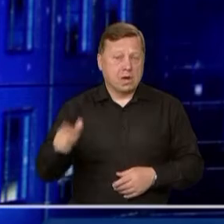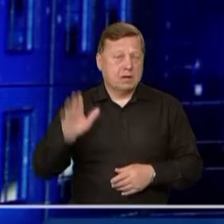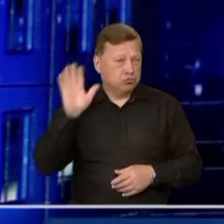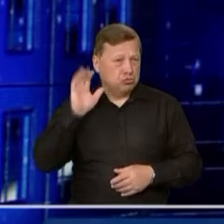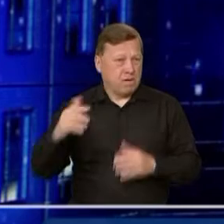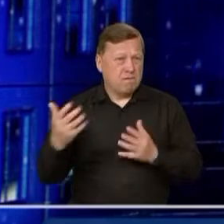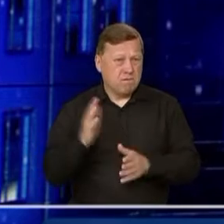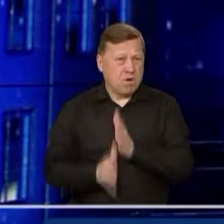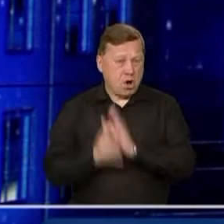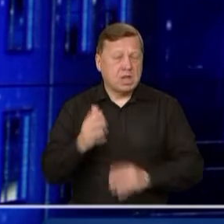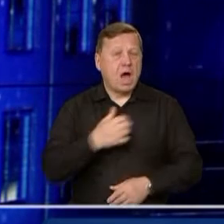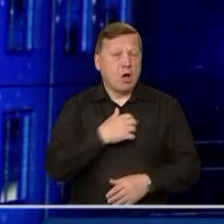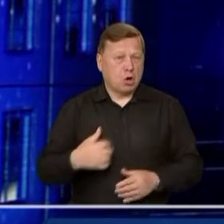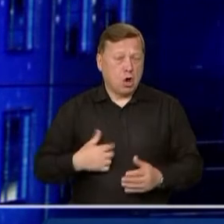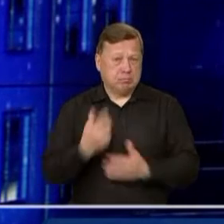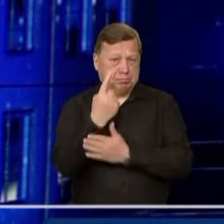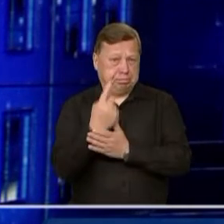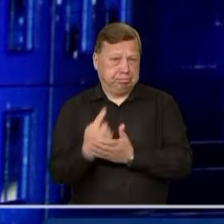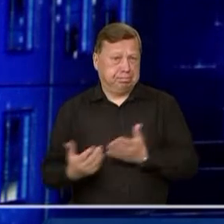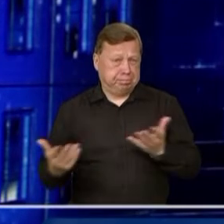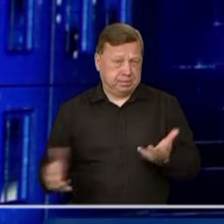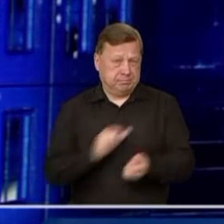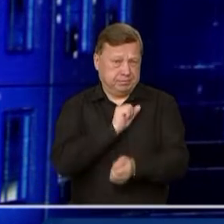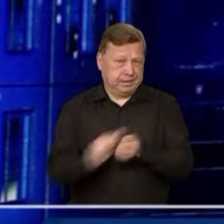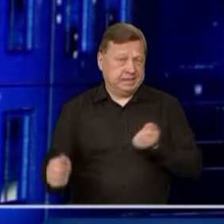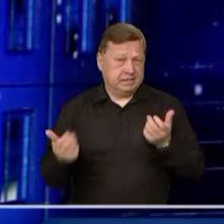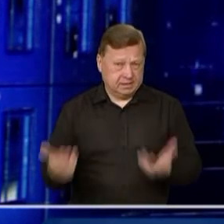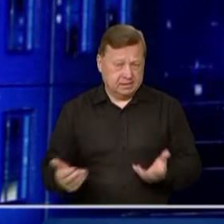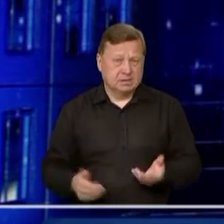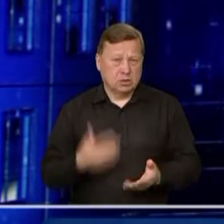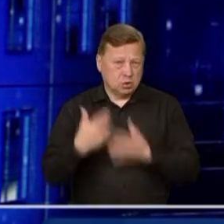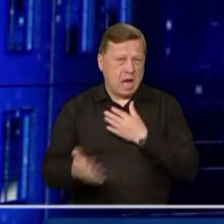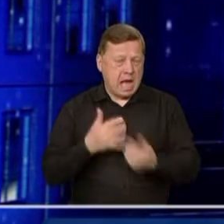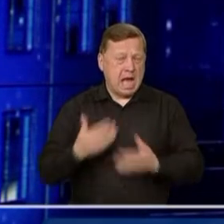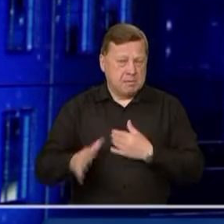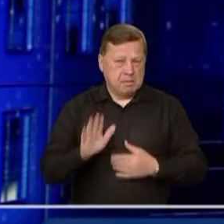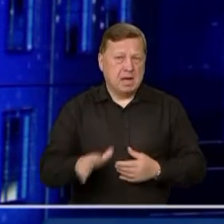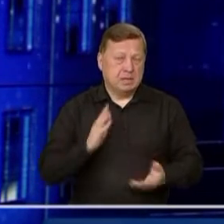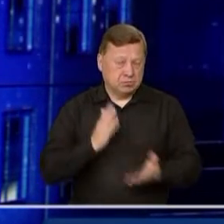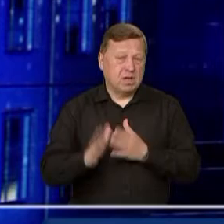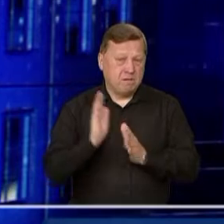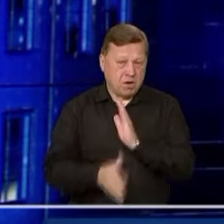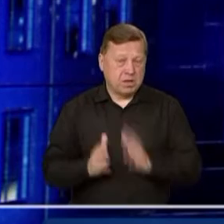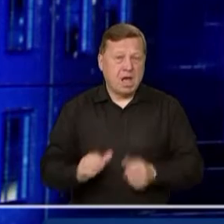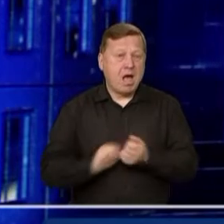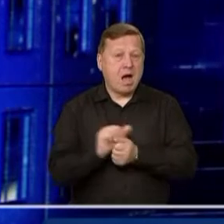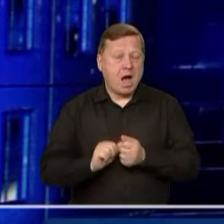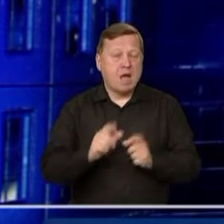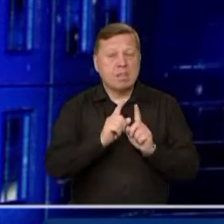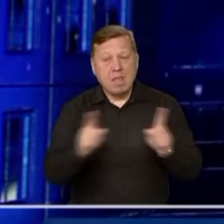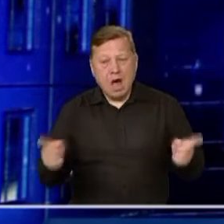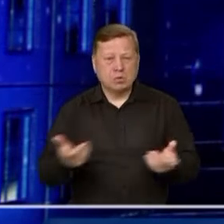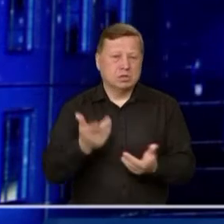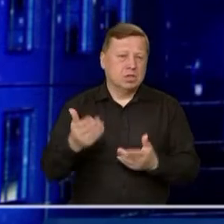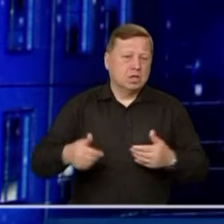toczy wojnę, jej gospodarka została wyniszczona, czy w dużej mierze osłabiona przez agresję, no a pensje nauczycielom,